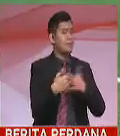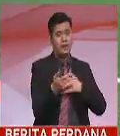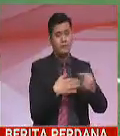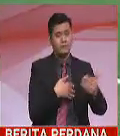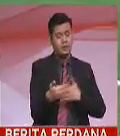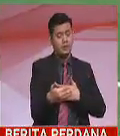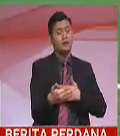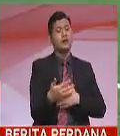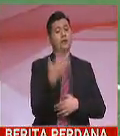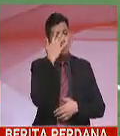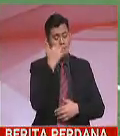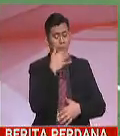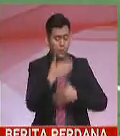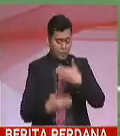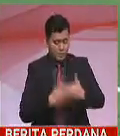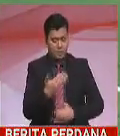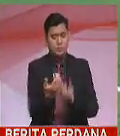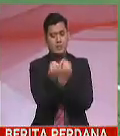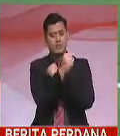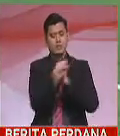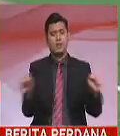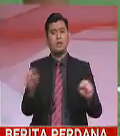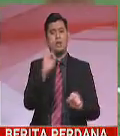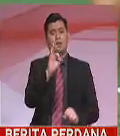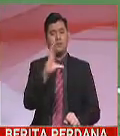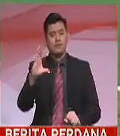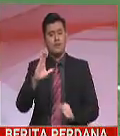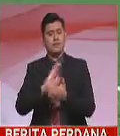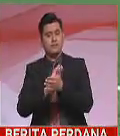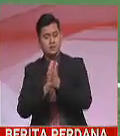menyediakan proses FC tu rather than kita nak